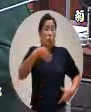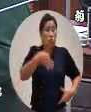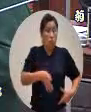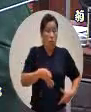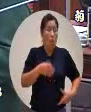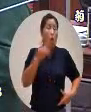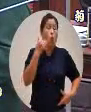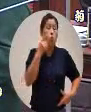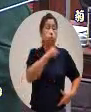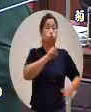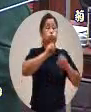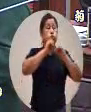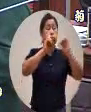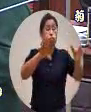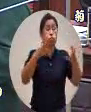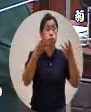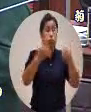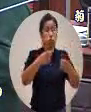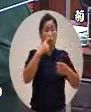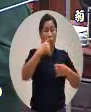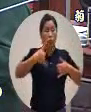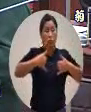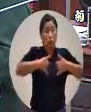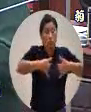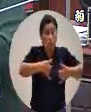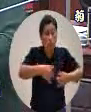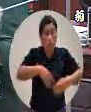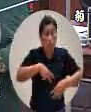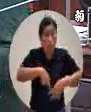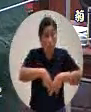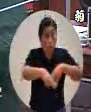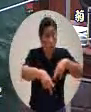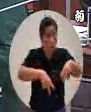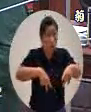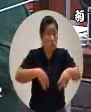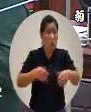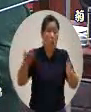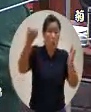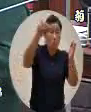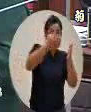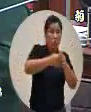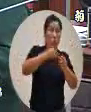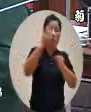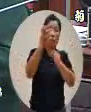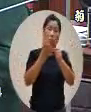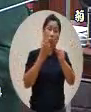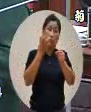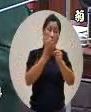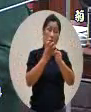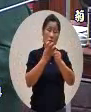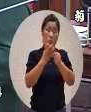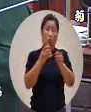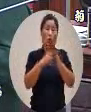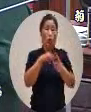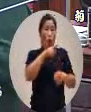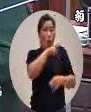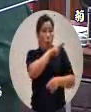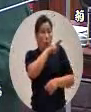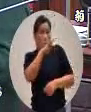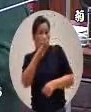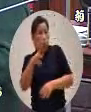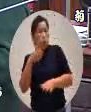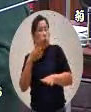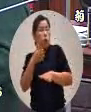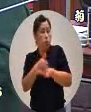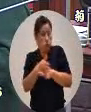因為我想我們一路走來四十年那很多的情況我們都看過那就是我